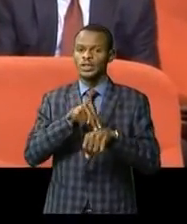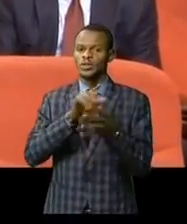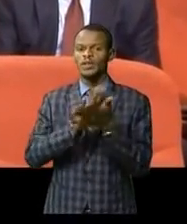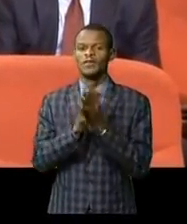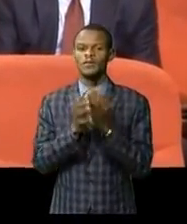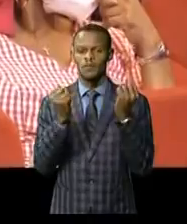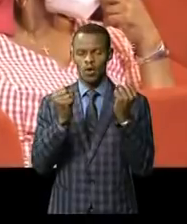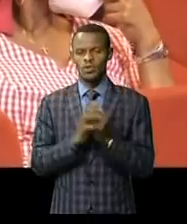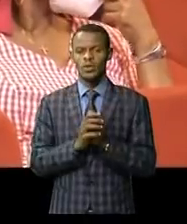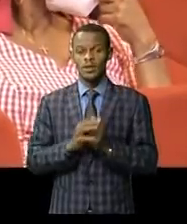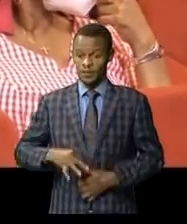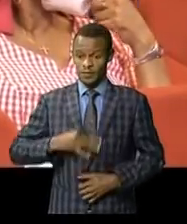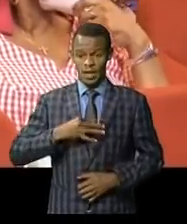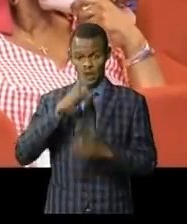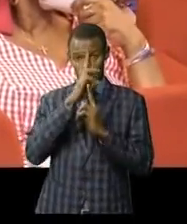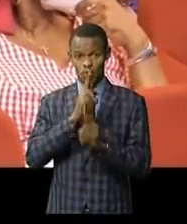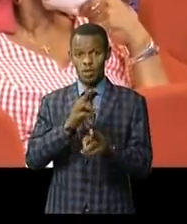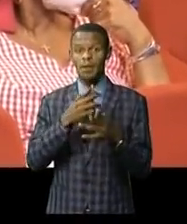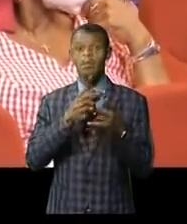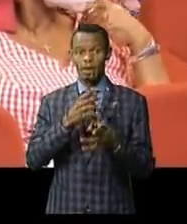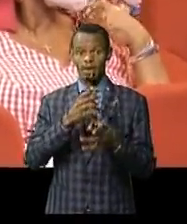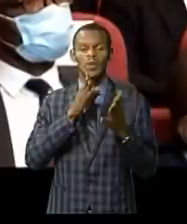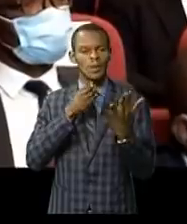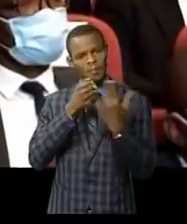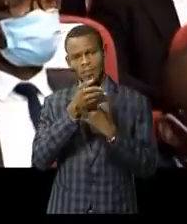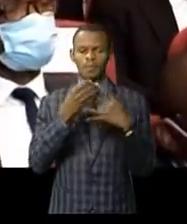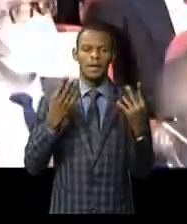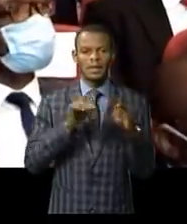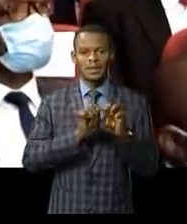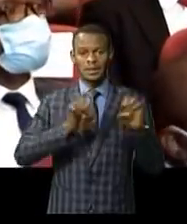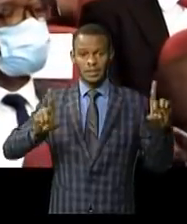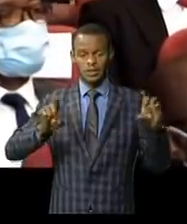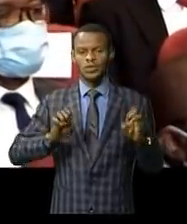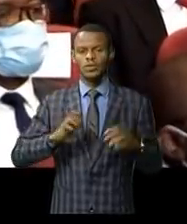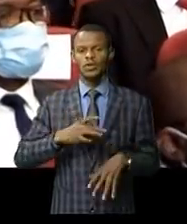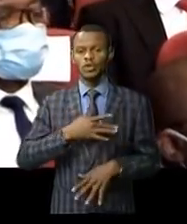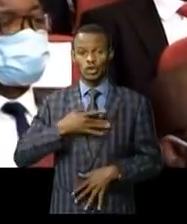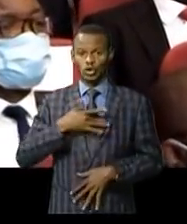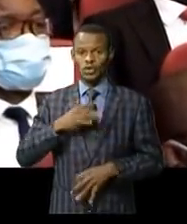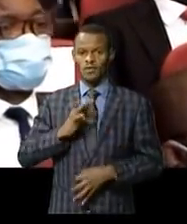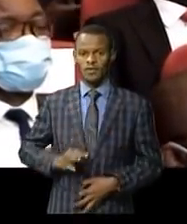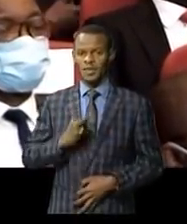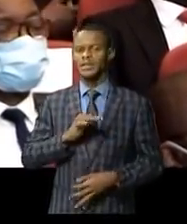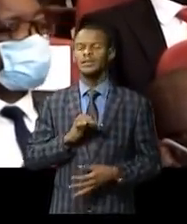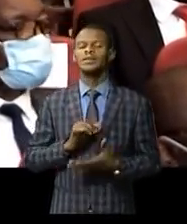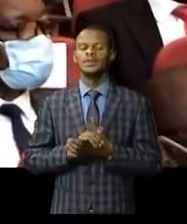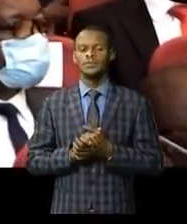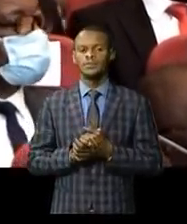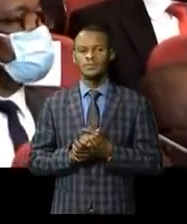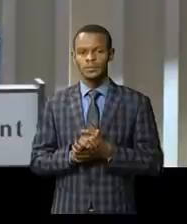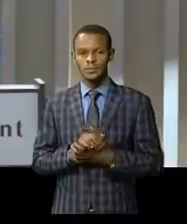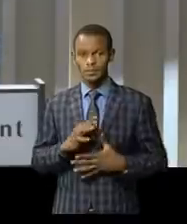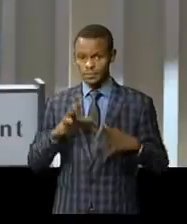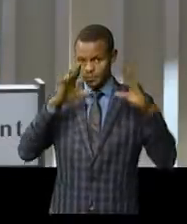baptisée Étienne Tshisekedi wa Mulumba, le chef de l'État Félix-Antoine Tshisekedi Tshilombo a donné au lauréat sa vision pour le Congo. Je